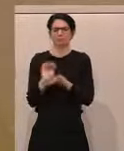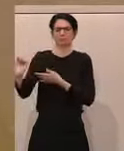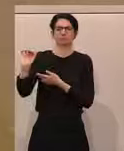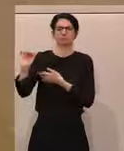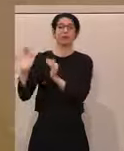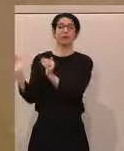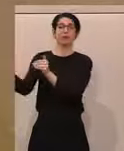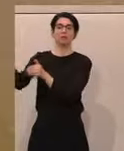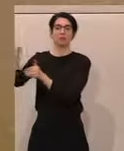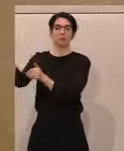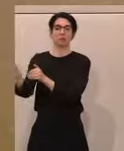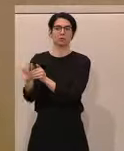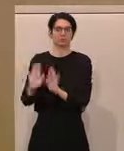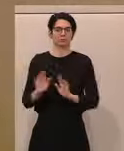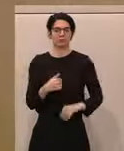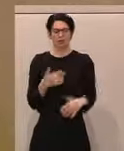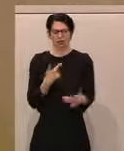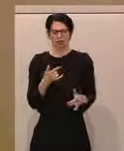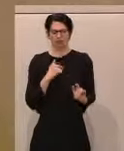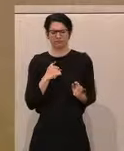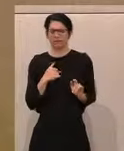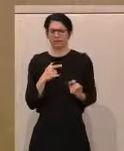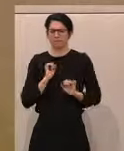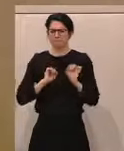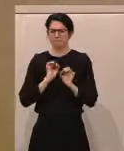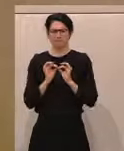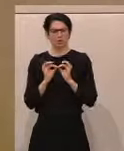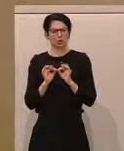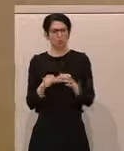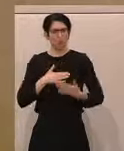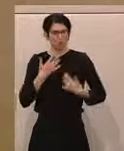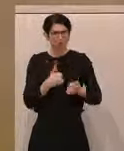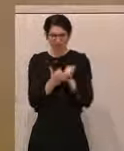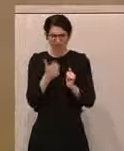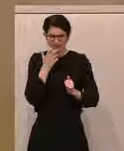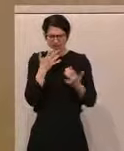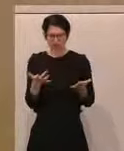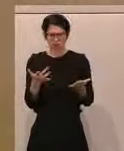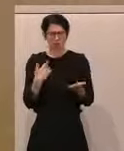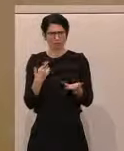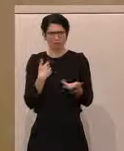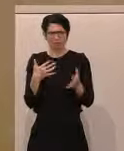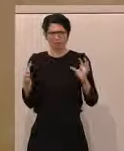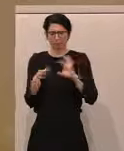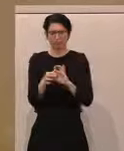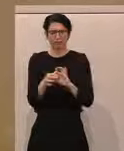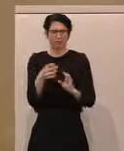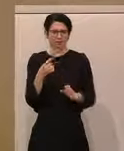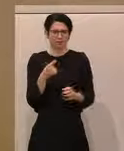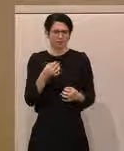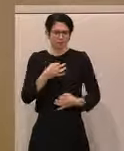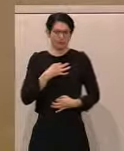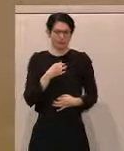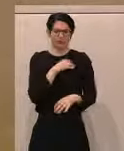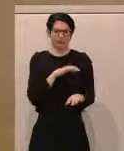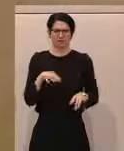würde. Denn diese Form mangelnder Treue zu einer freiwillig eingegangenen Verpflichtung widerspricht meines Erachtens dem höchsten